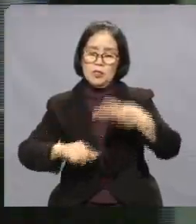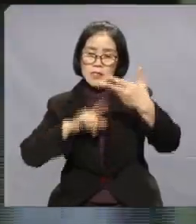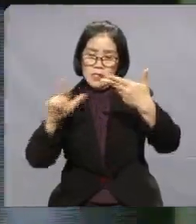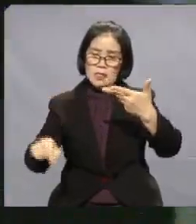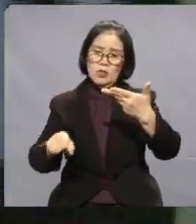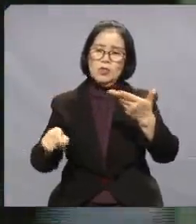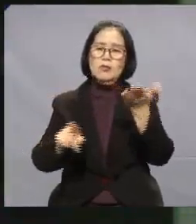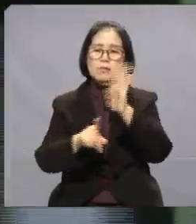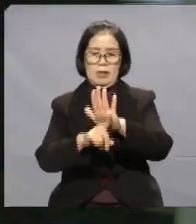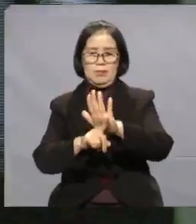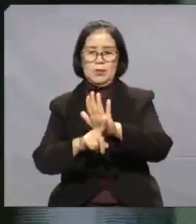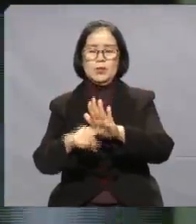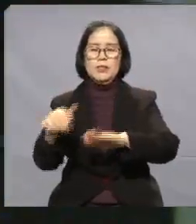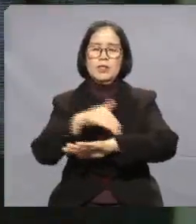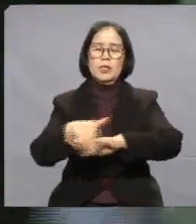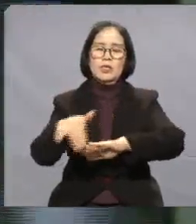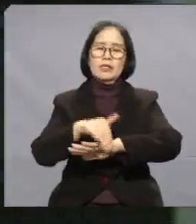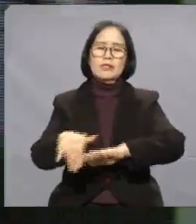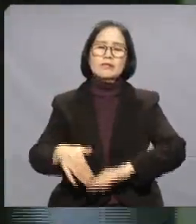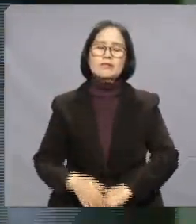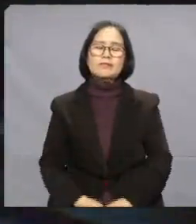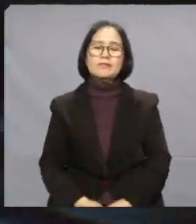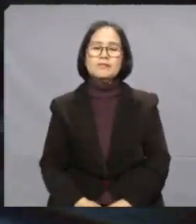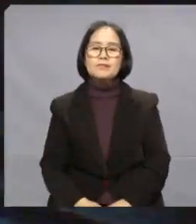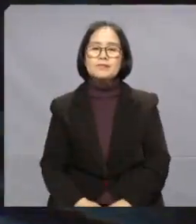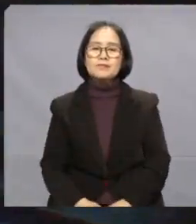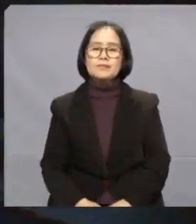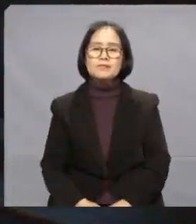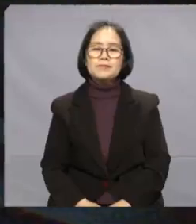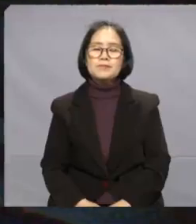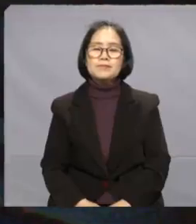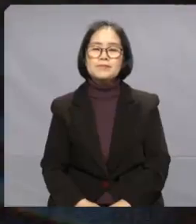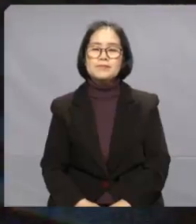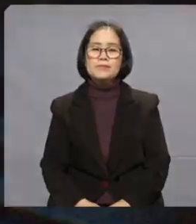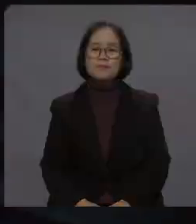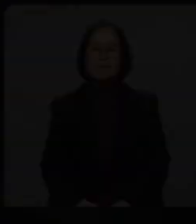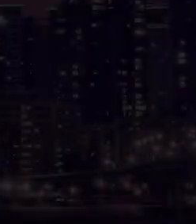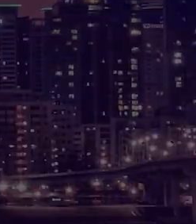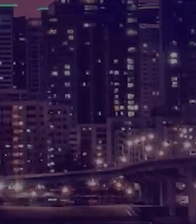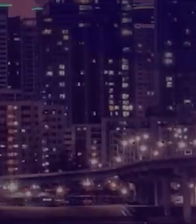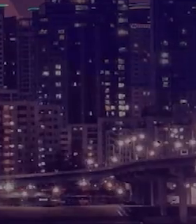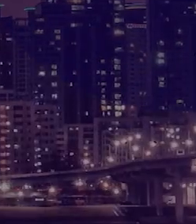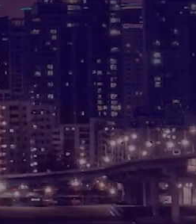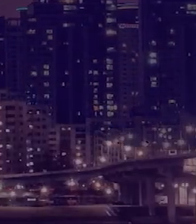7월 발표한다는 계획입니다. OBS 뉴스 유성훈입니다.